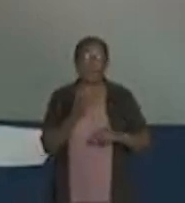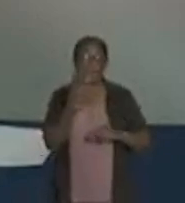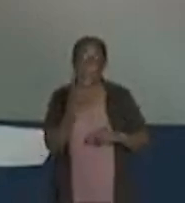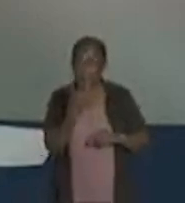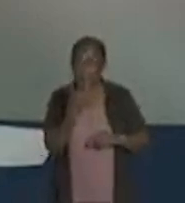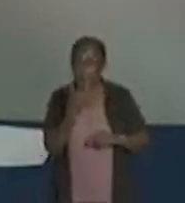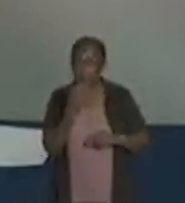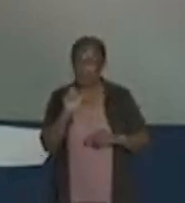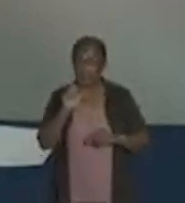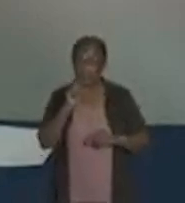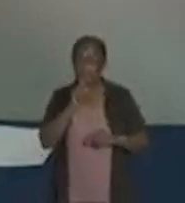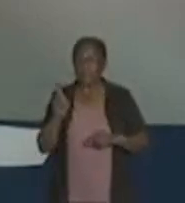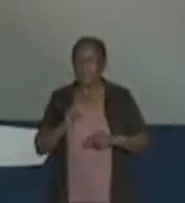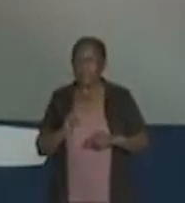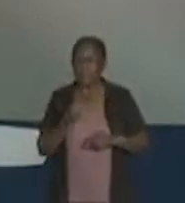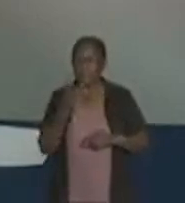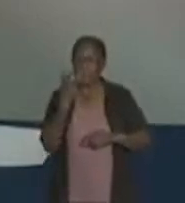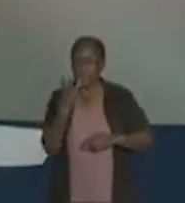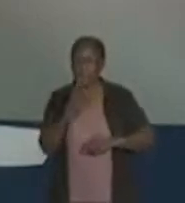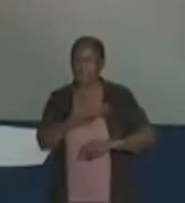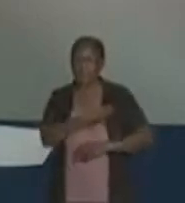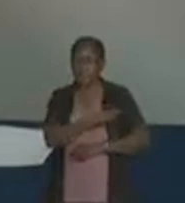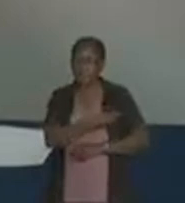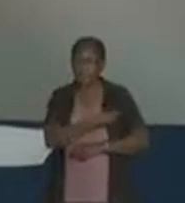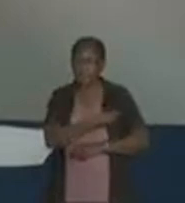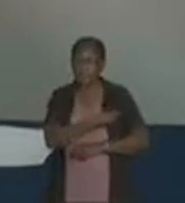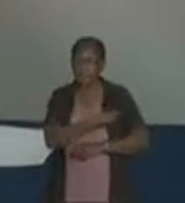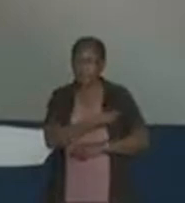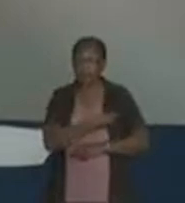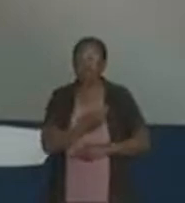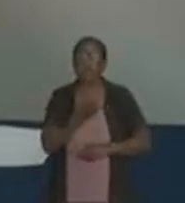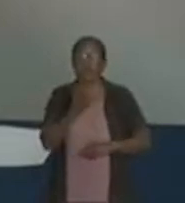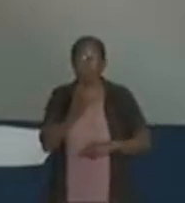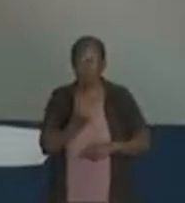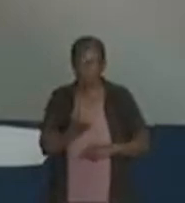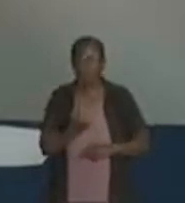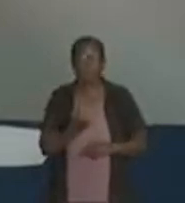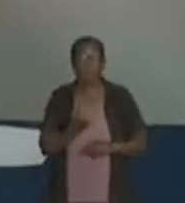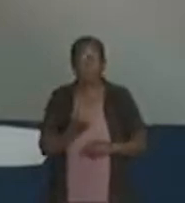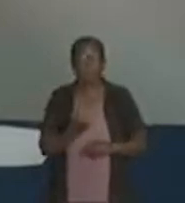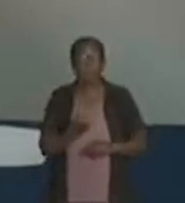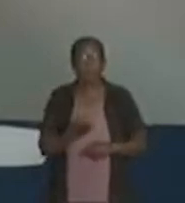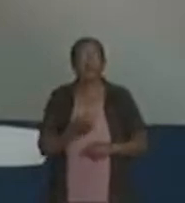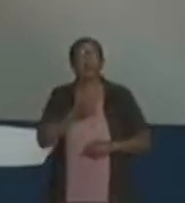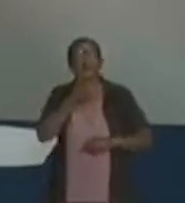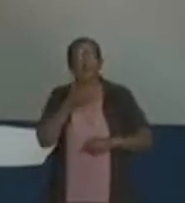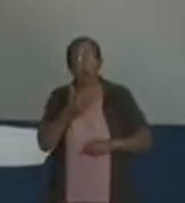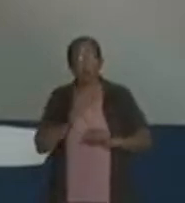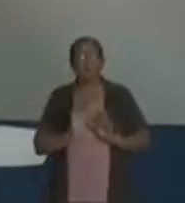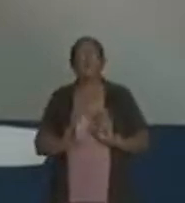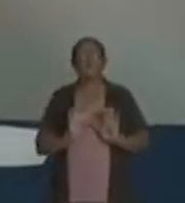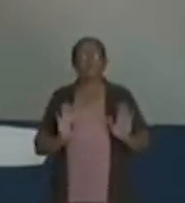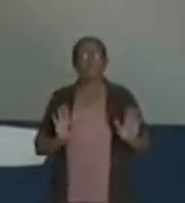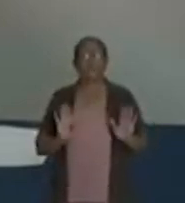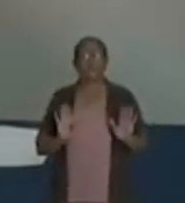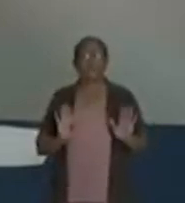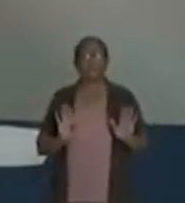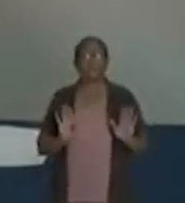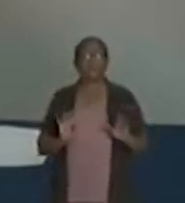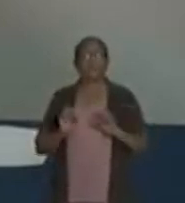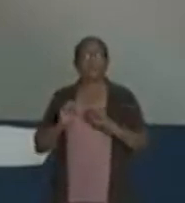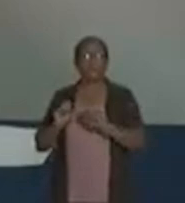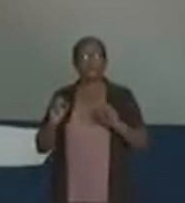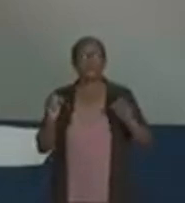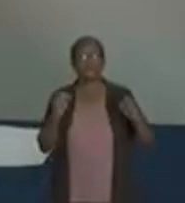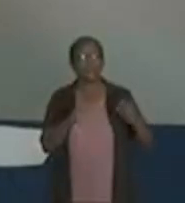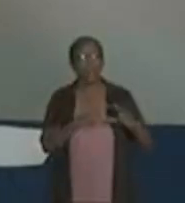dus de booster, wat wij de booster noemen, dat juist dan wel voldoende bescherming is tegen